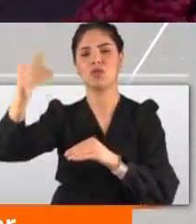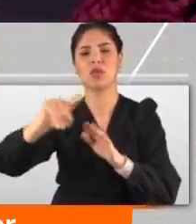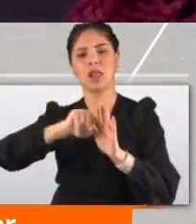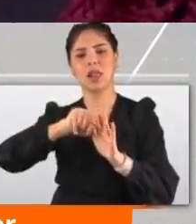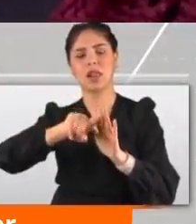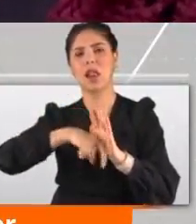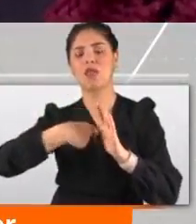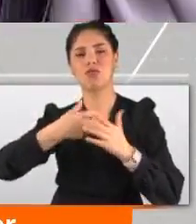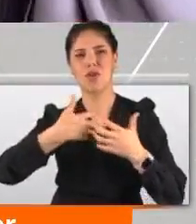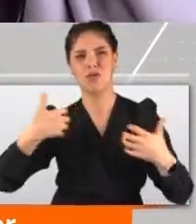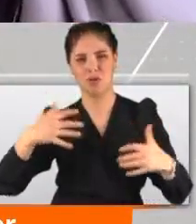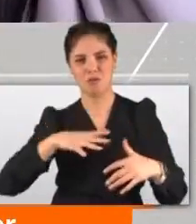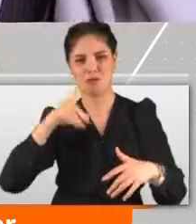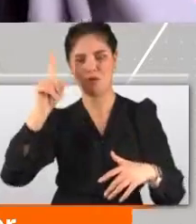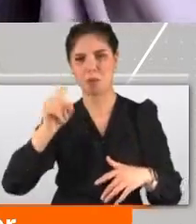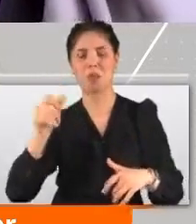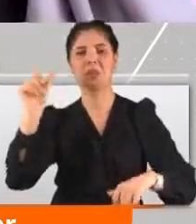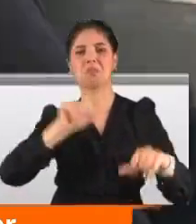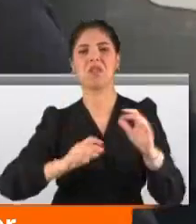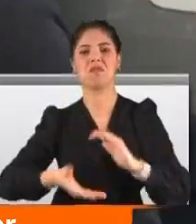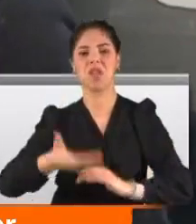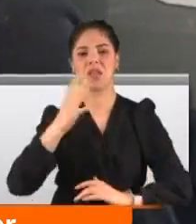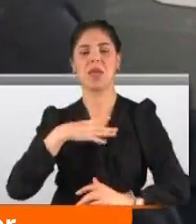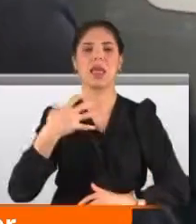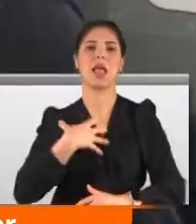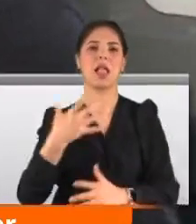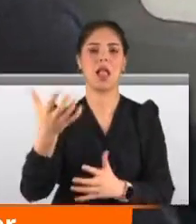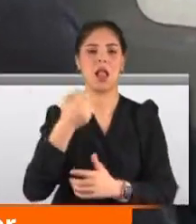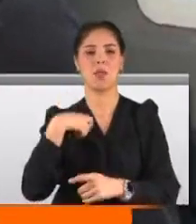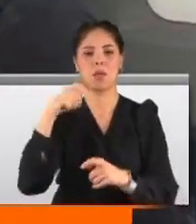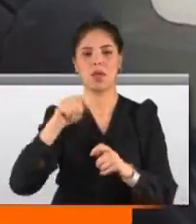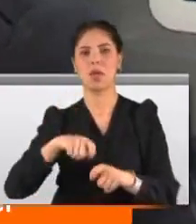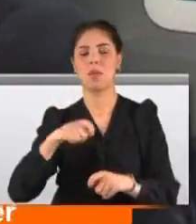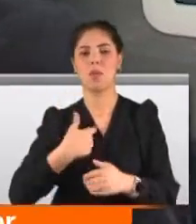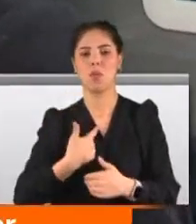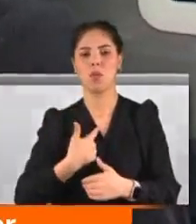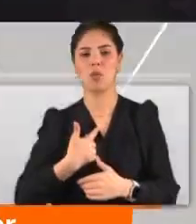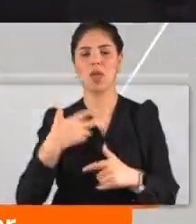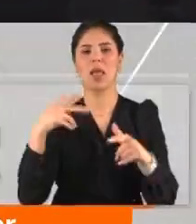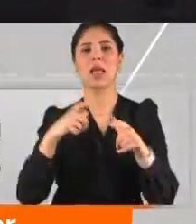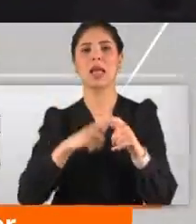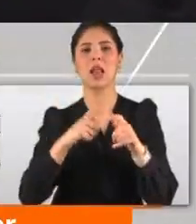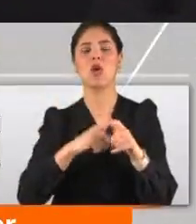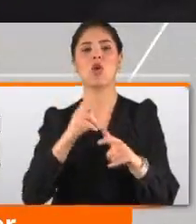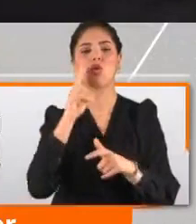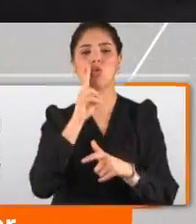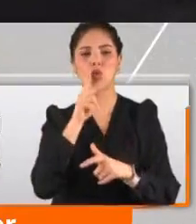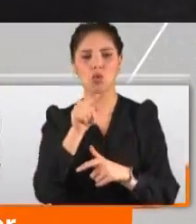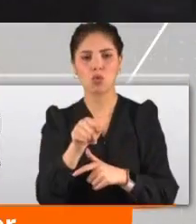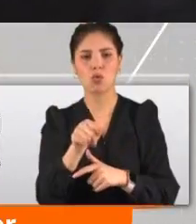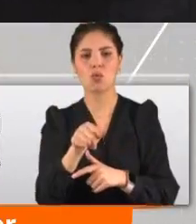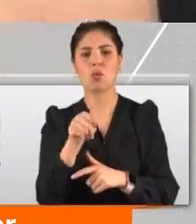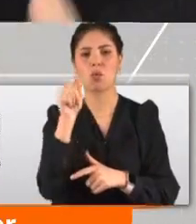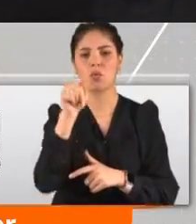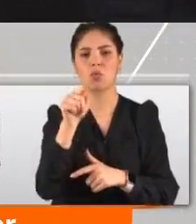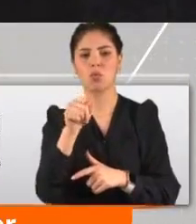sizce? Katkı maddesi çok. Ben almıyorum, alıp kendim yapıyorum. En temelinin başına gelenler ise glikoz şurubudur. Küf, mayalanmış, tarihi geçmiş